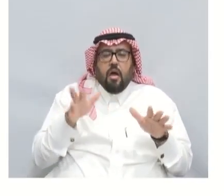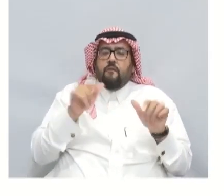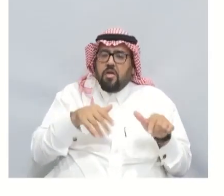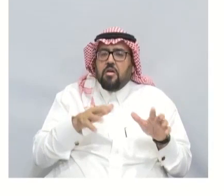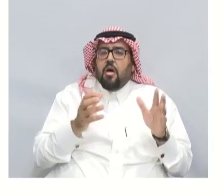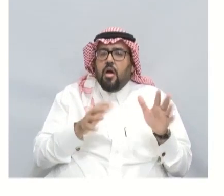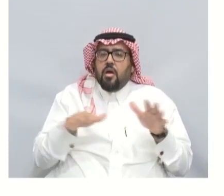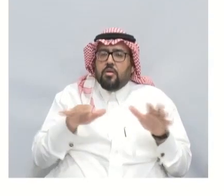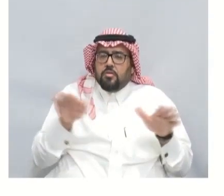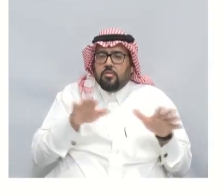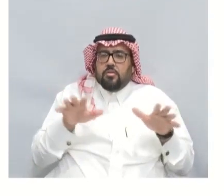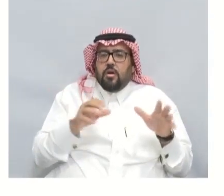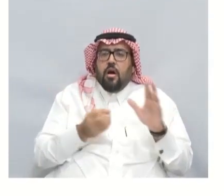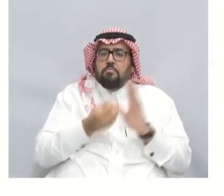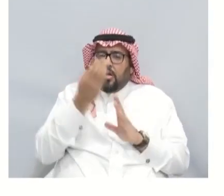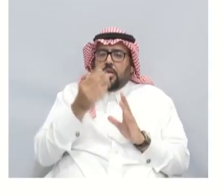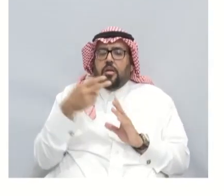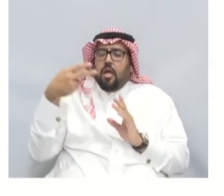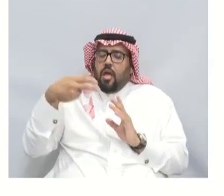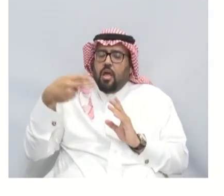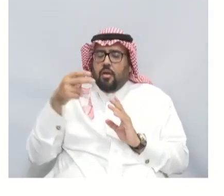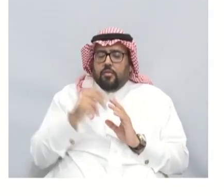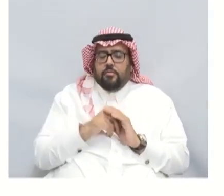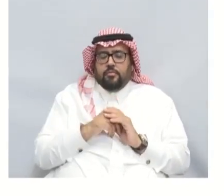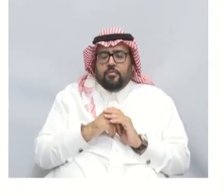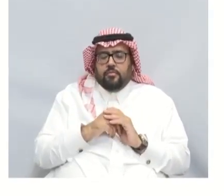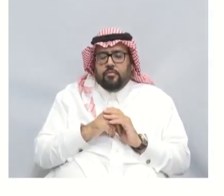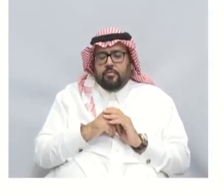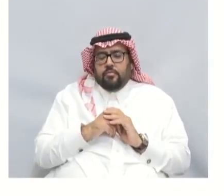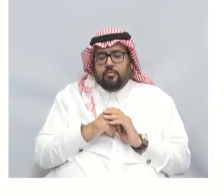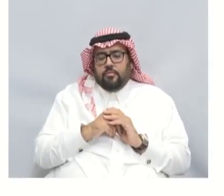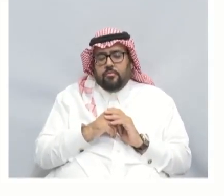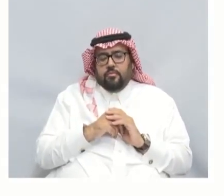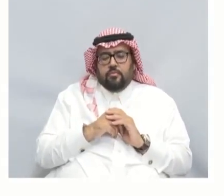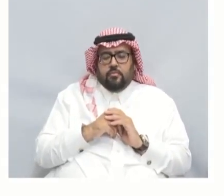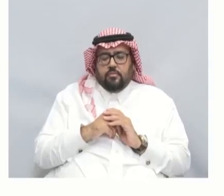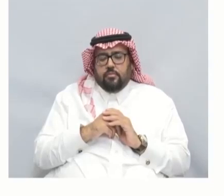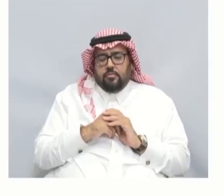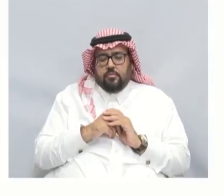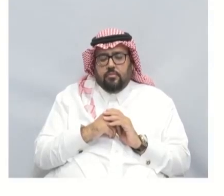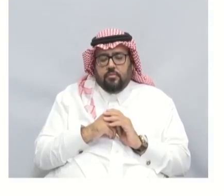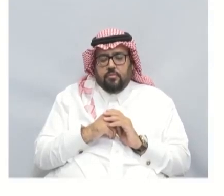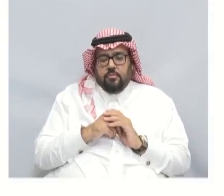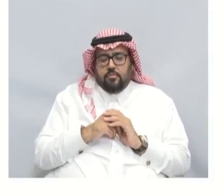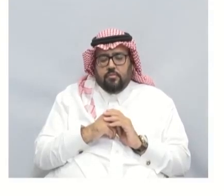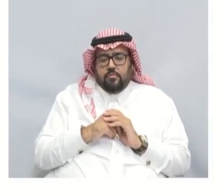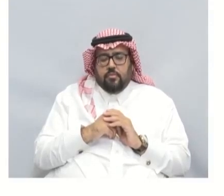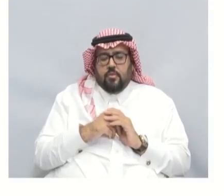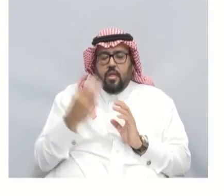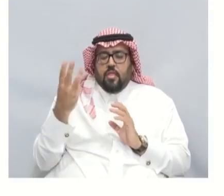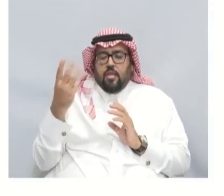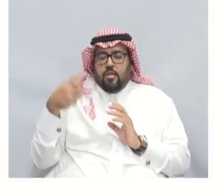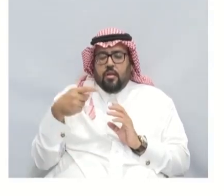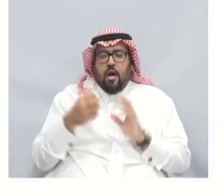أن يحدث تسونامي في حالة حدوث ماذا؟ براكين، فنضع في حالة ماذا؟ عين كذلك.